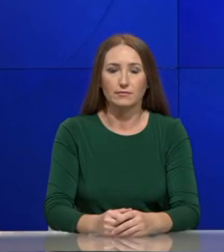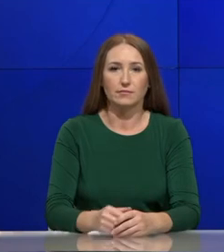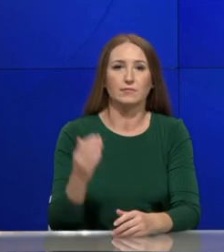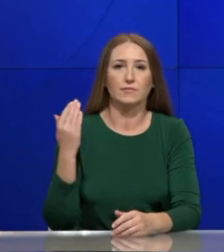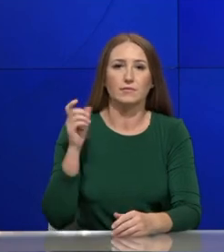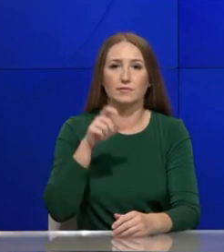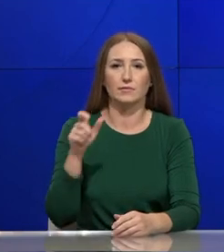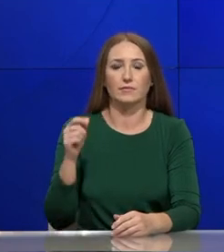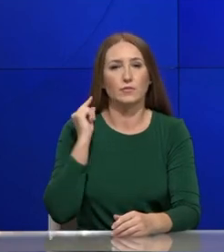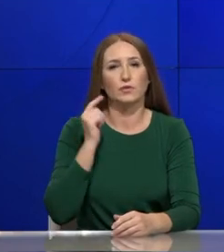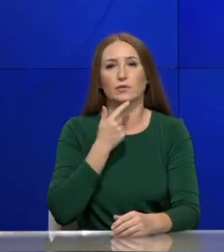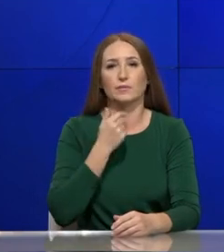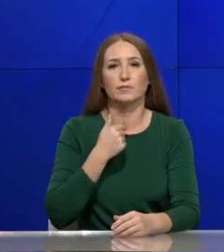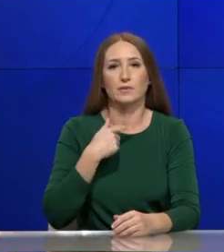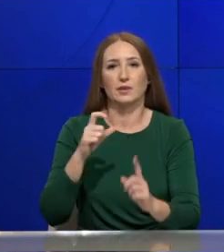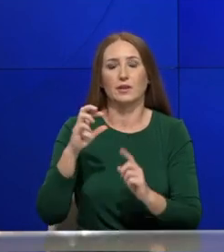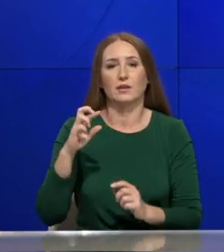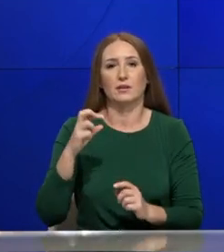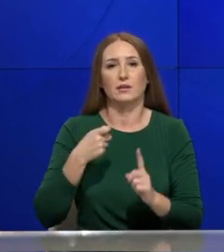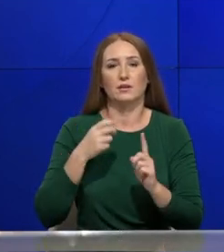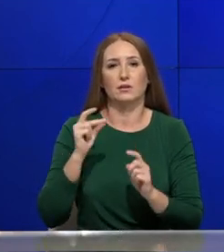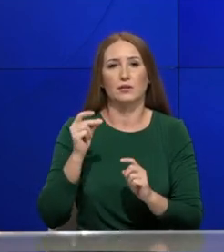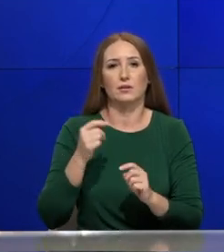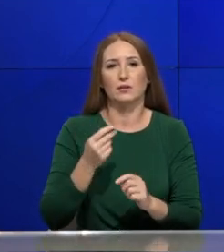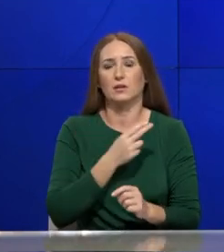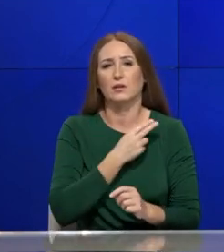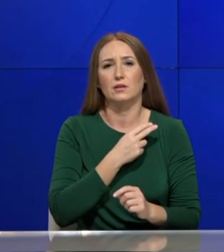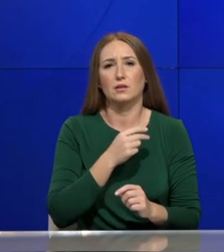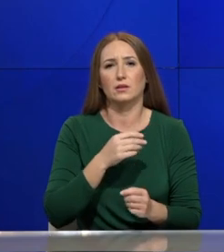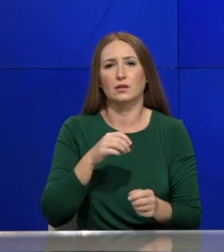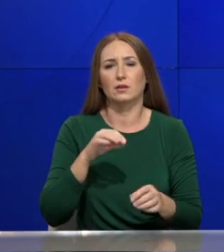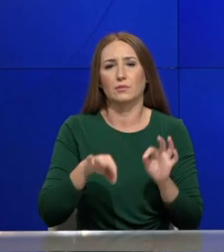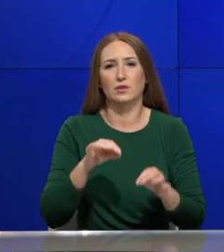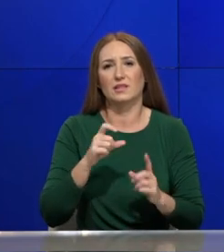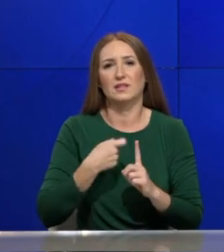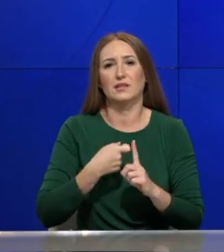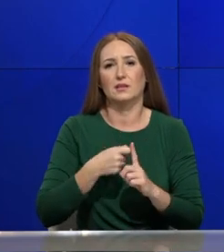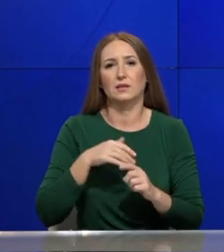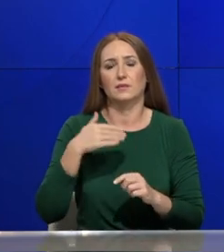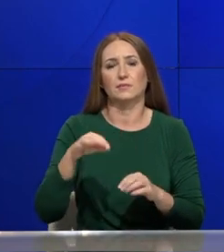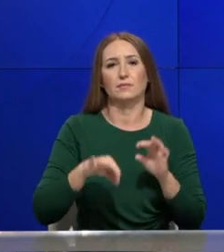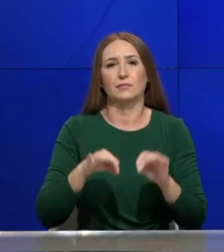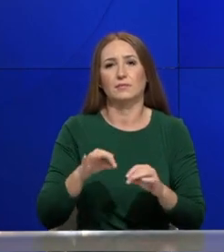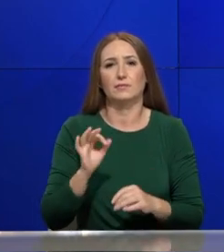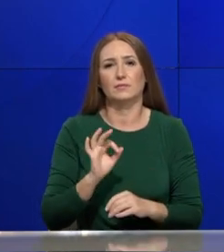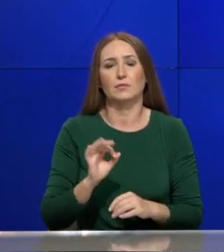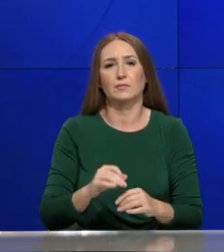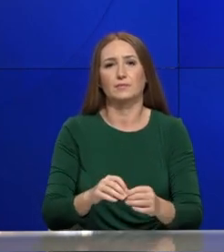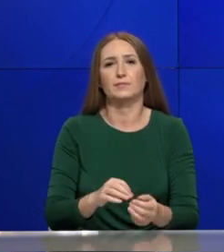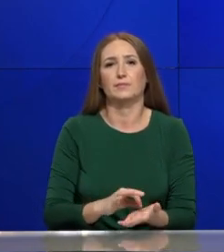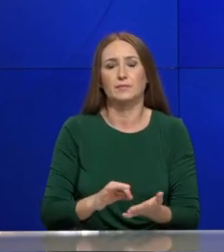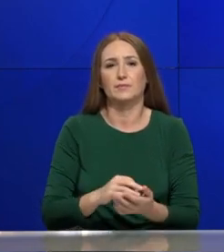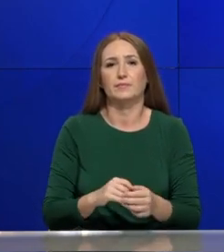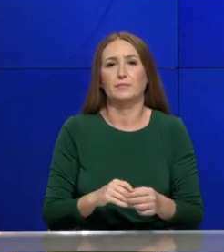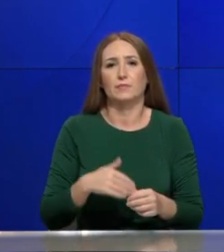Poštovane građanke i građani, ja sam Elvi Ražnjaković i kandidat sam za načelnika općine Kalesija na predstojećim lokalnim izborima. U svom